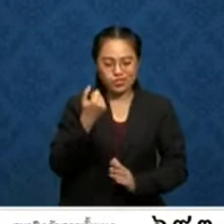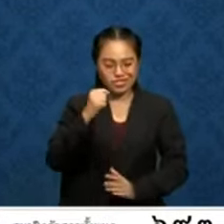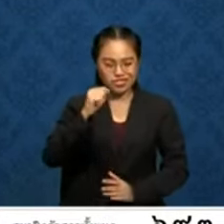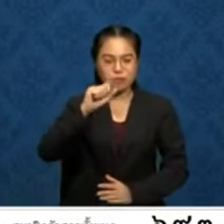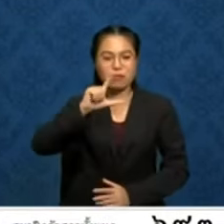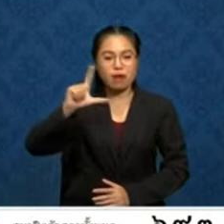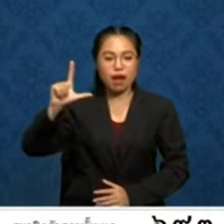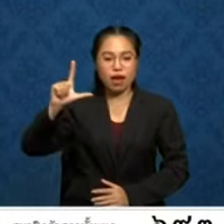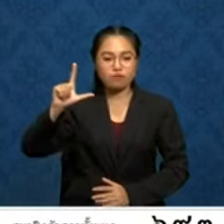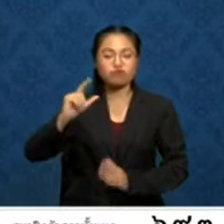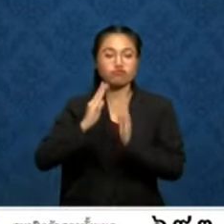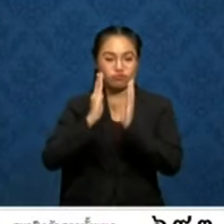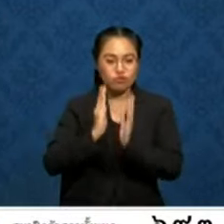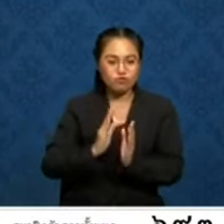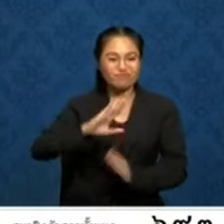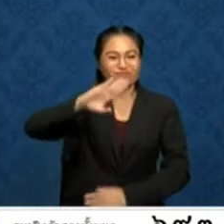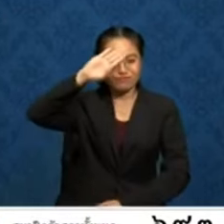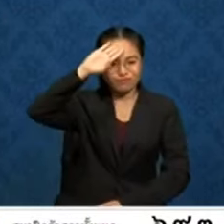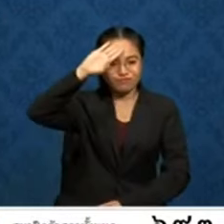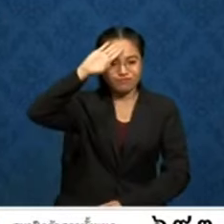ในปี2566